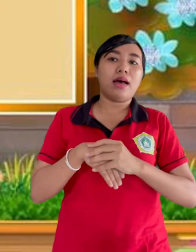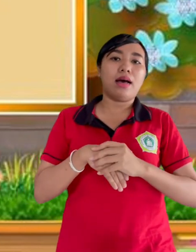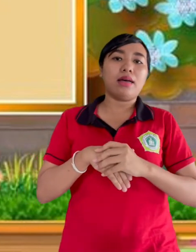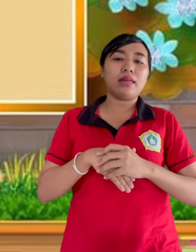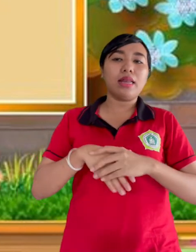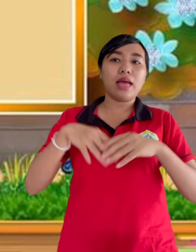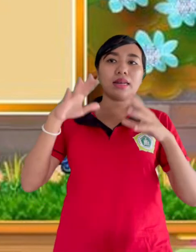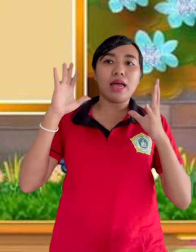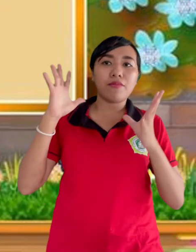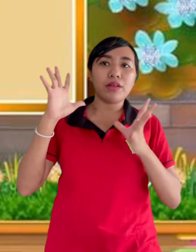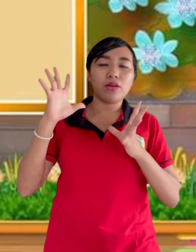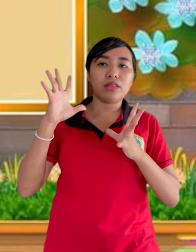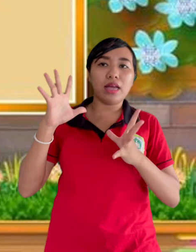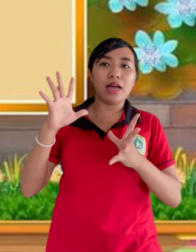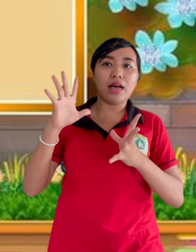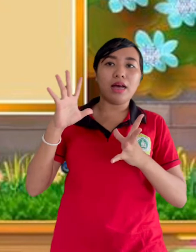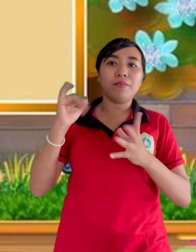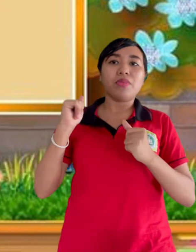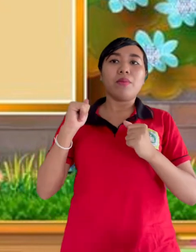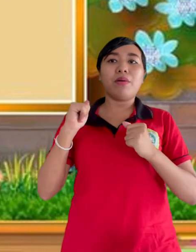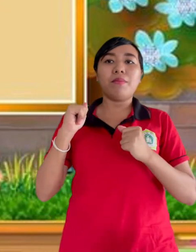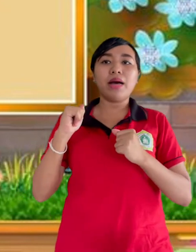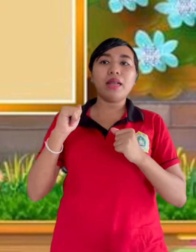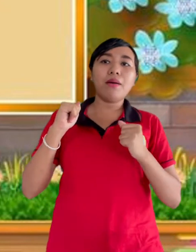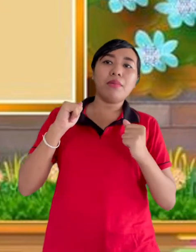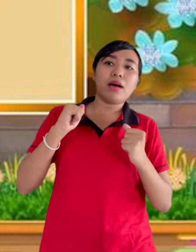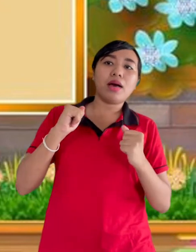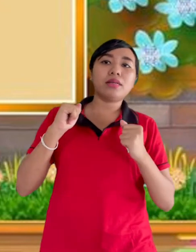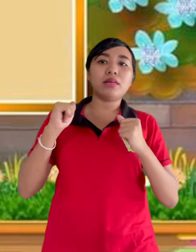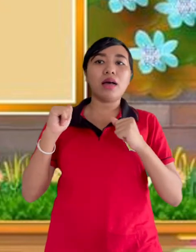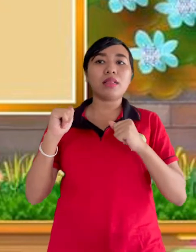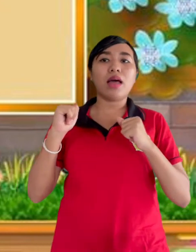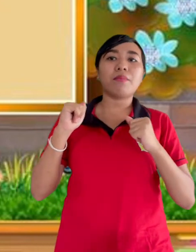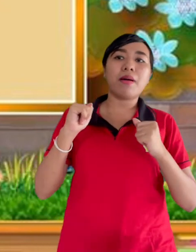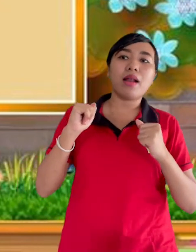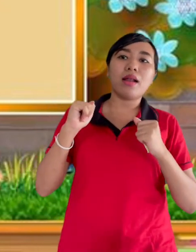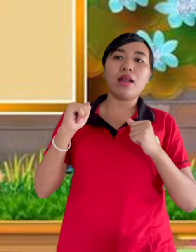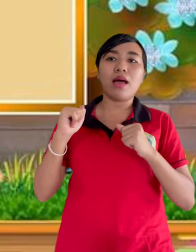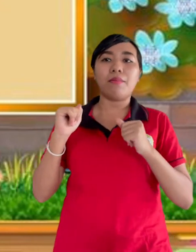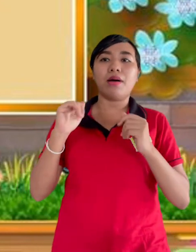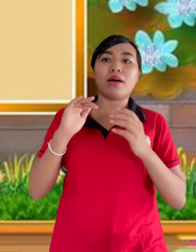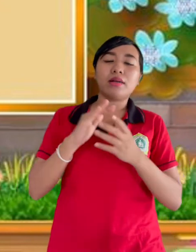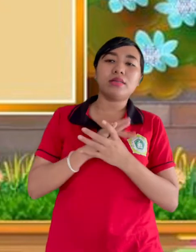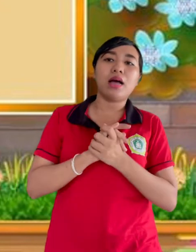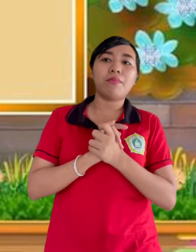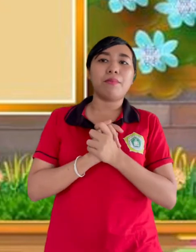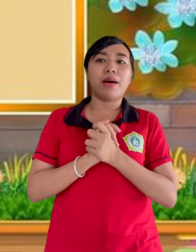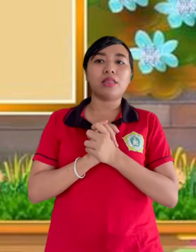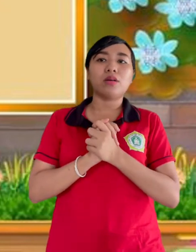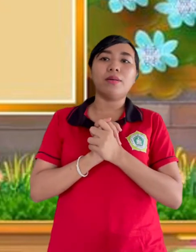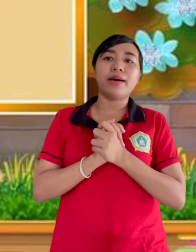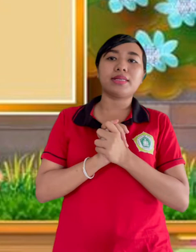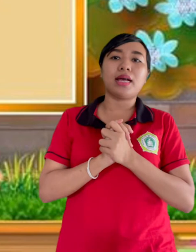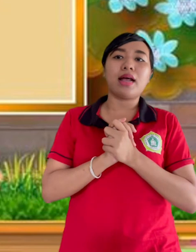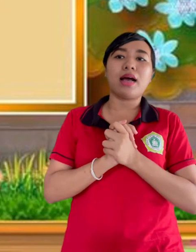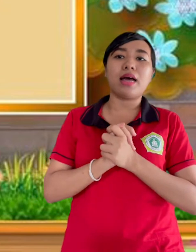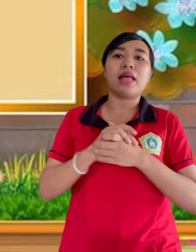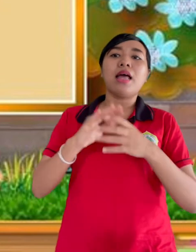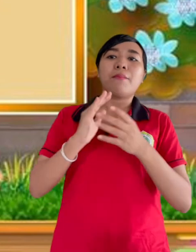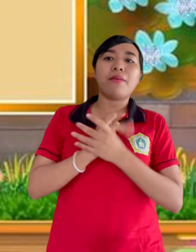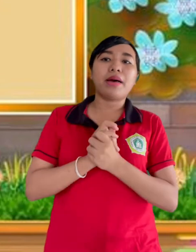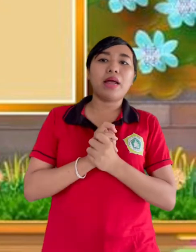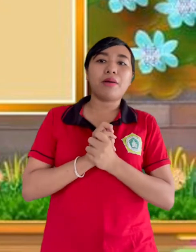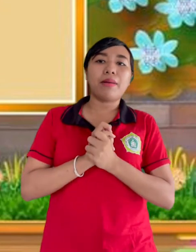kebakaran. Nah, dilihat-lihat videonya. Pemadam bekerja tanpa lelah, bekerja membantu